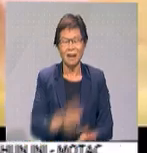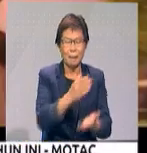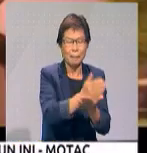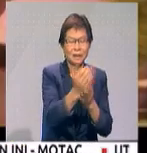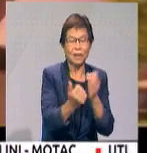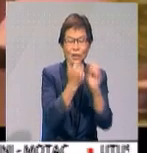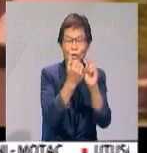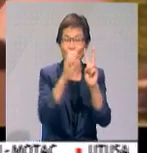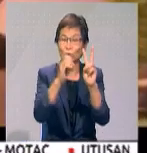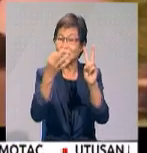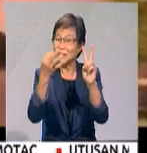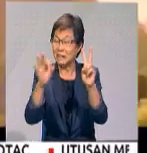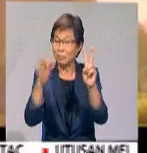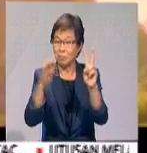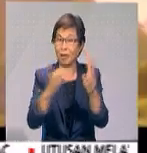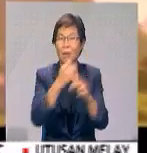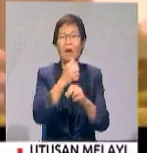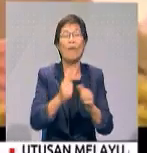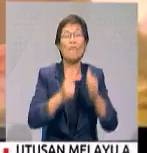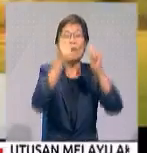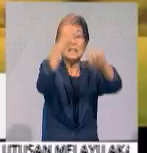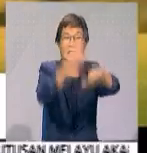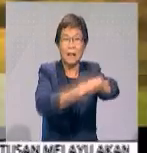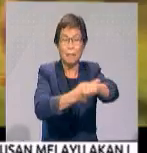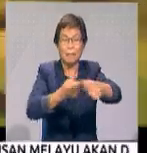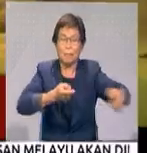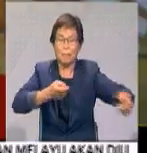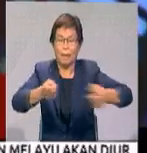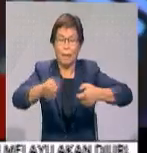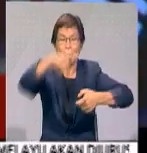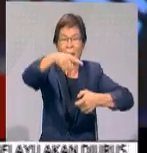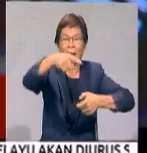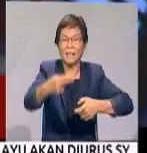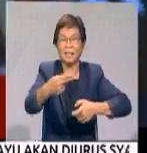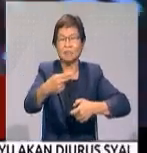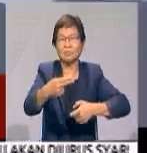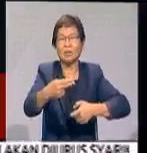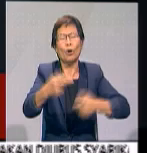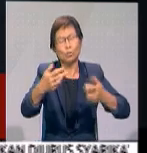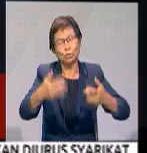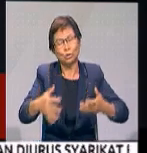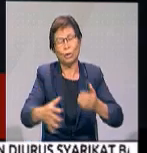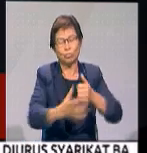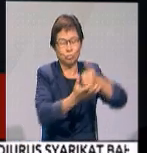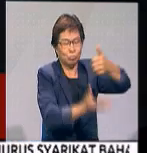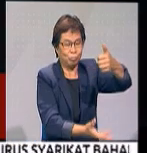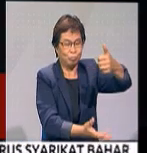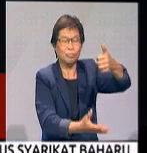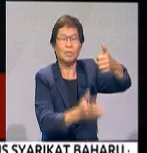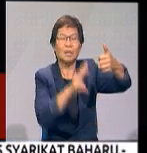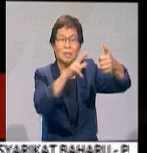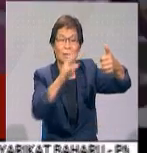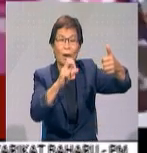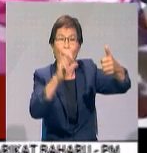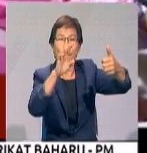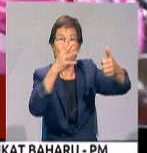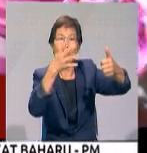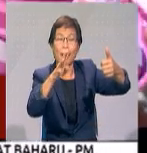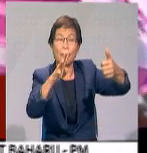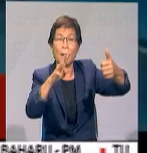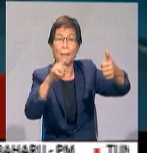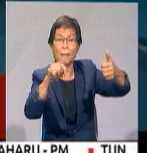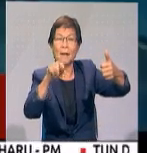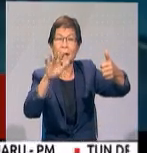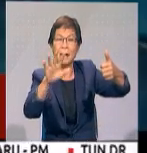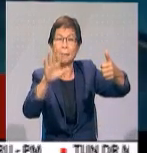Belanjawan 2019, belanjawan pertama di bawah pentadbiran Pakatan Harapan, telah memperuntukkan sejumlah